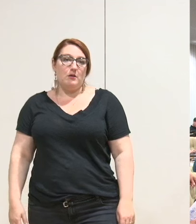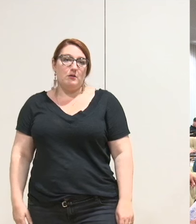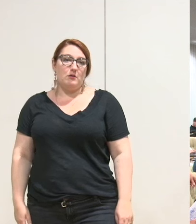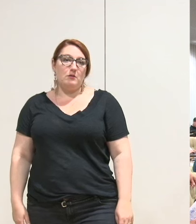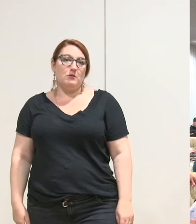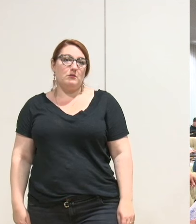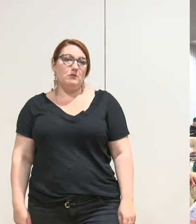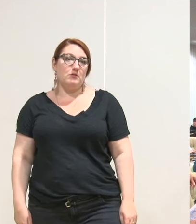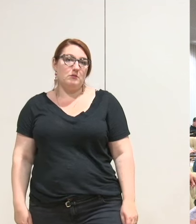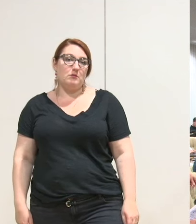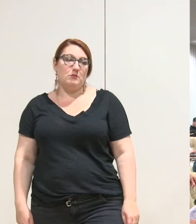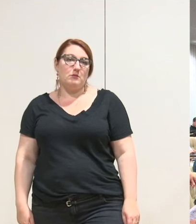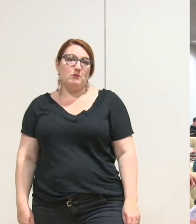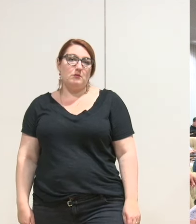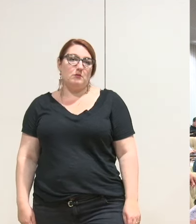contre